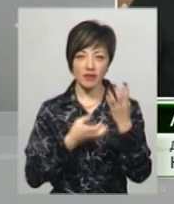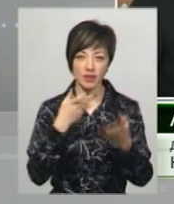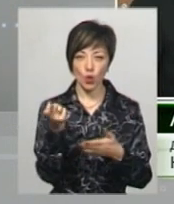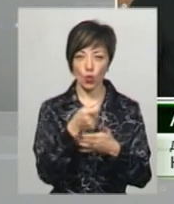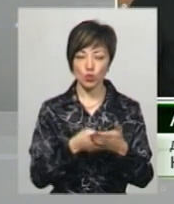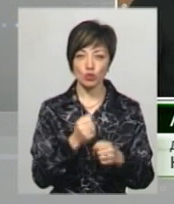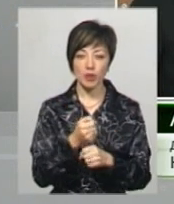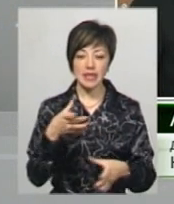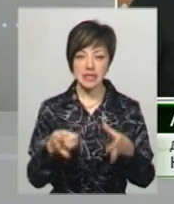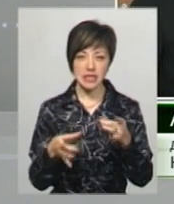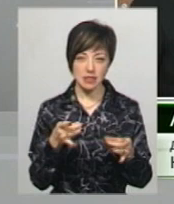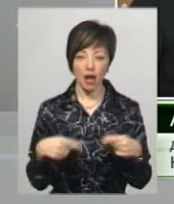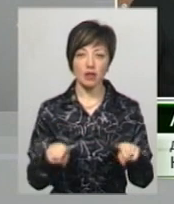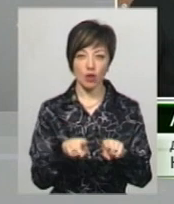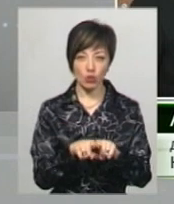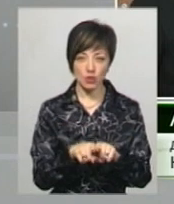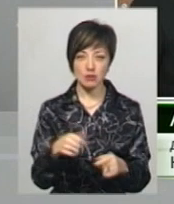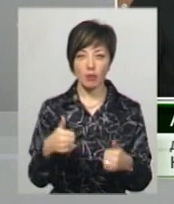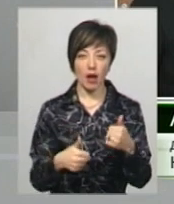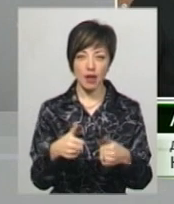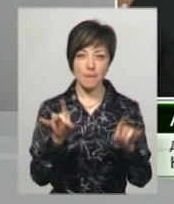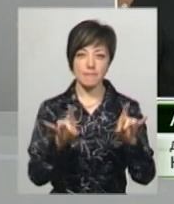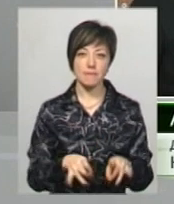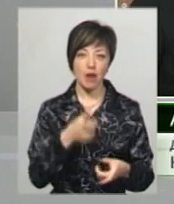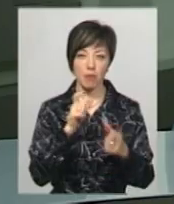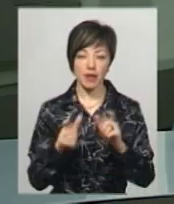тіста, карвінг, а також змагання барменів.